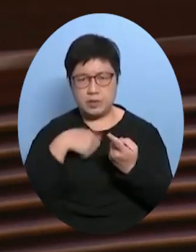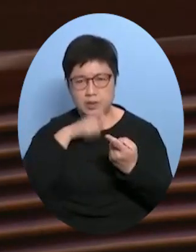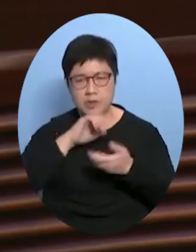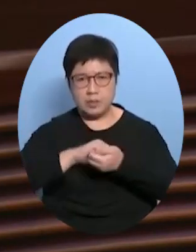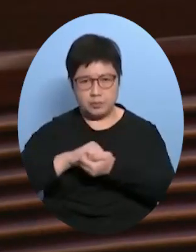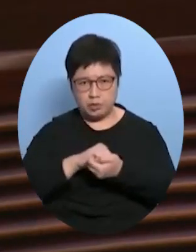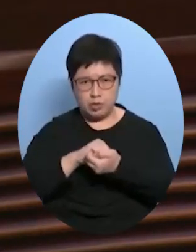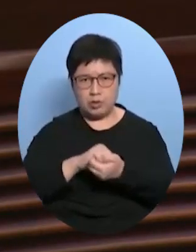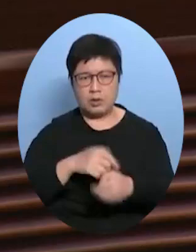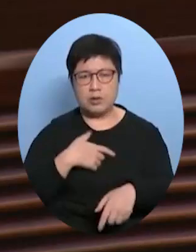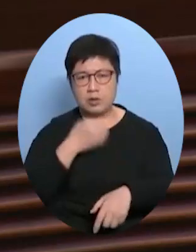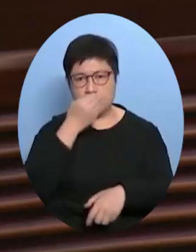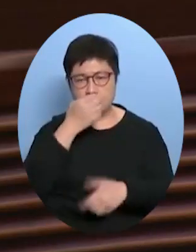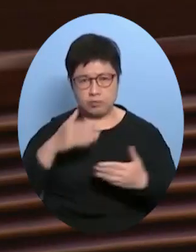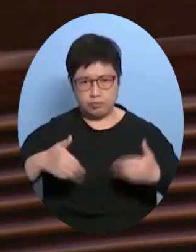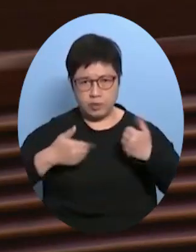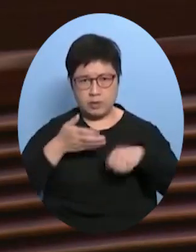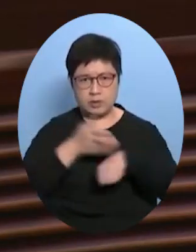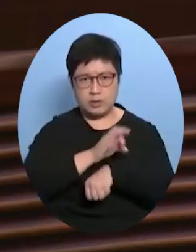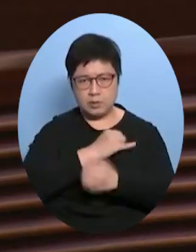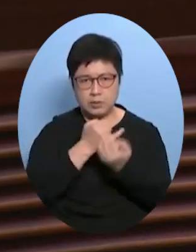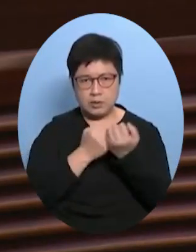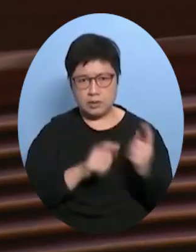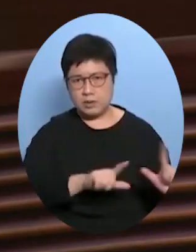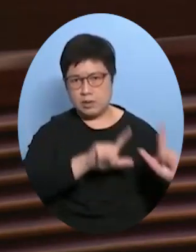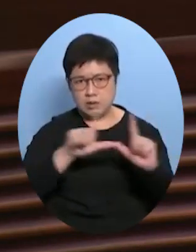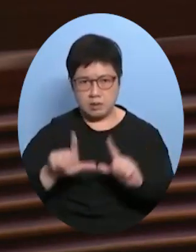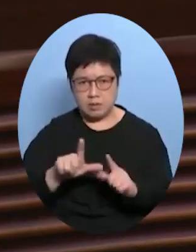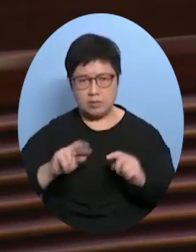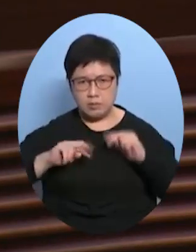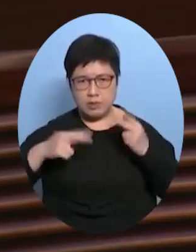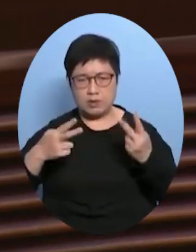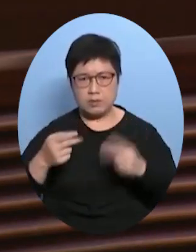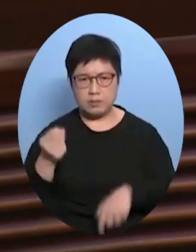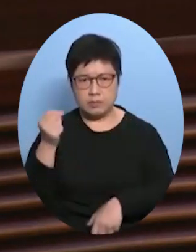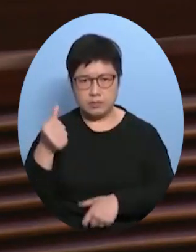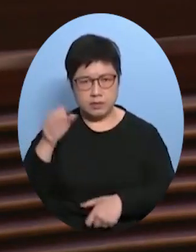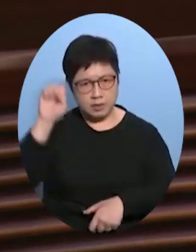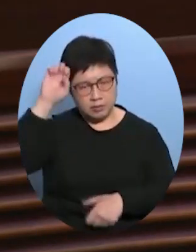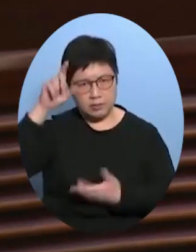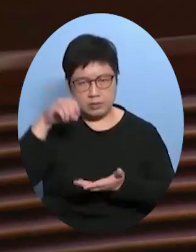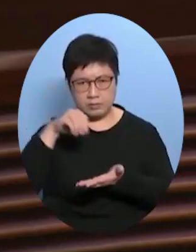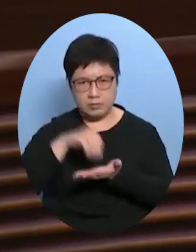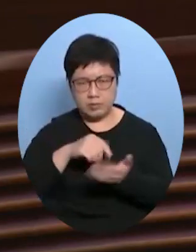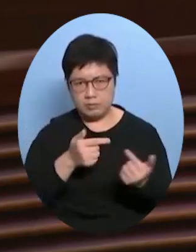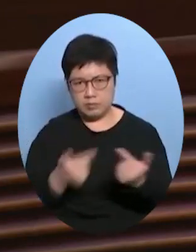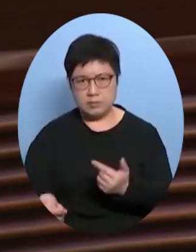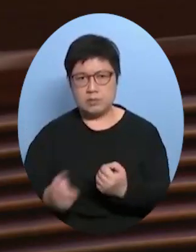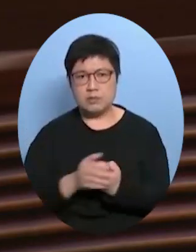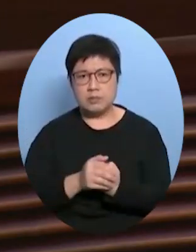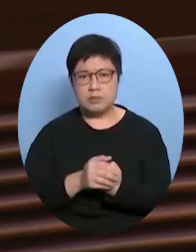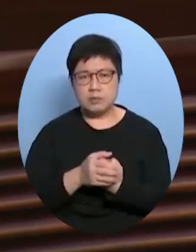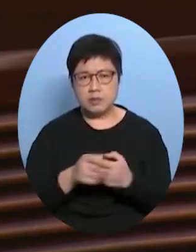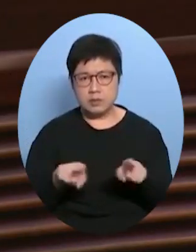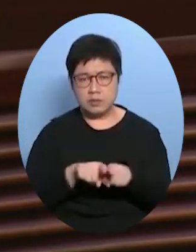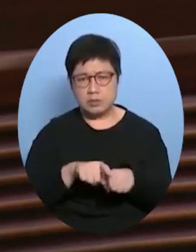香港整體利益、社會民生經濟發展而努力的初心設想，讓政府和社